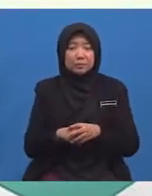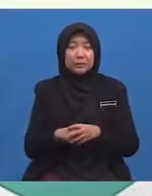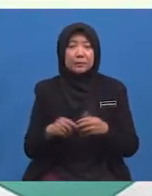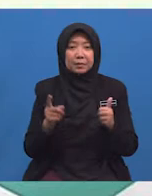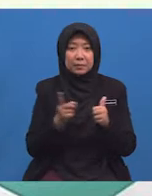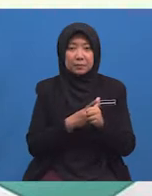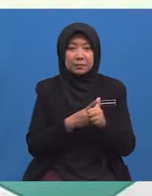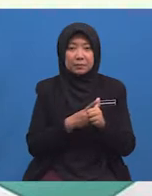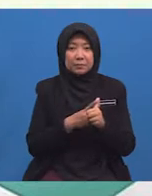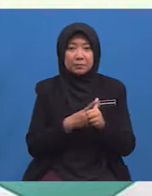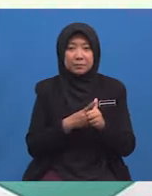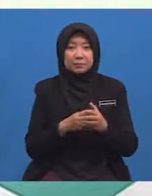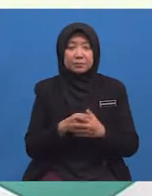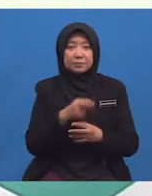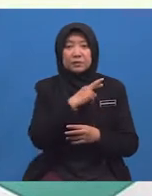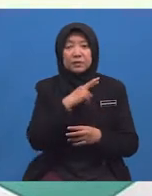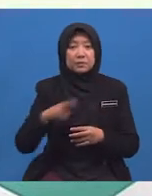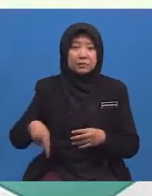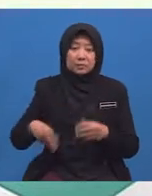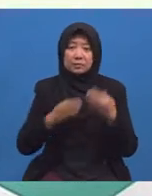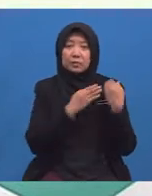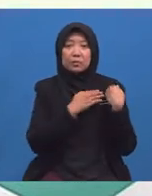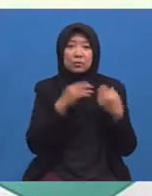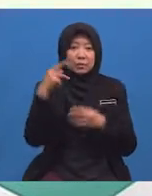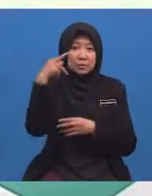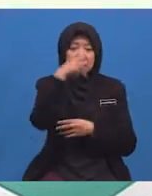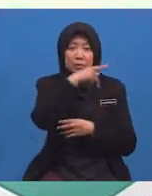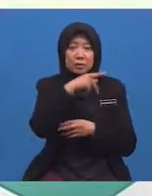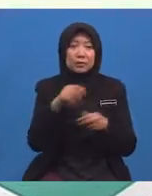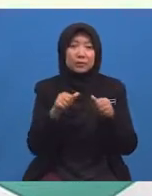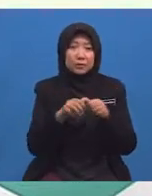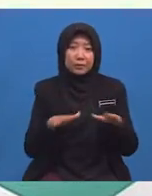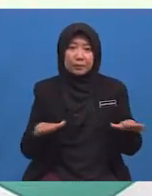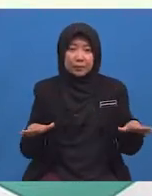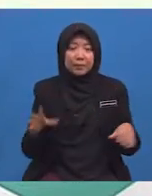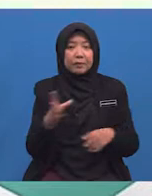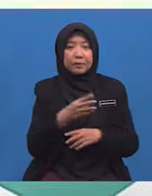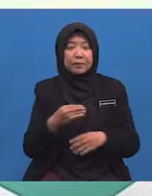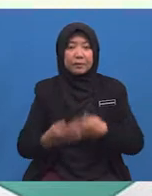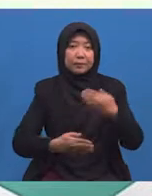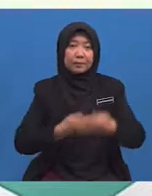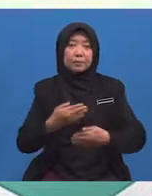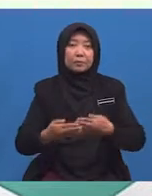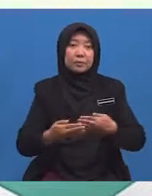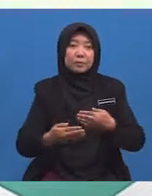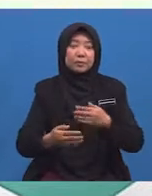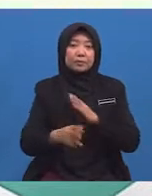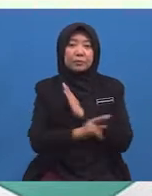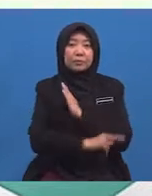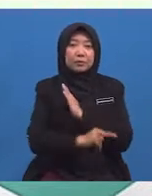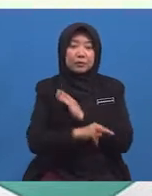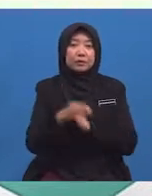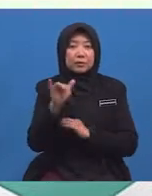pertama, raja berperanan memelihara keamanan dan memajukan negeri